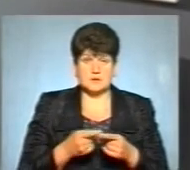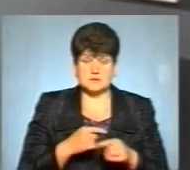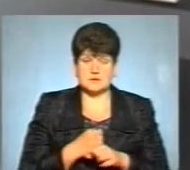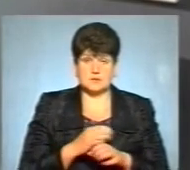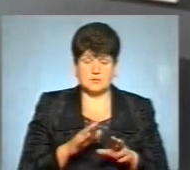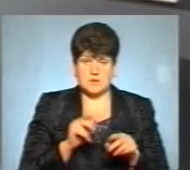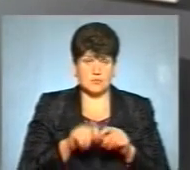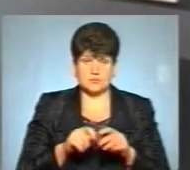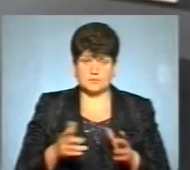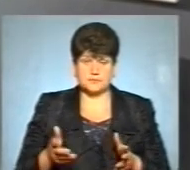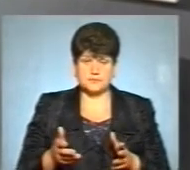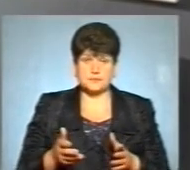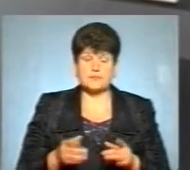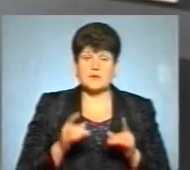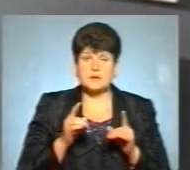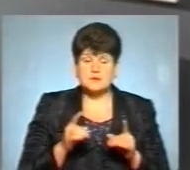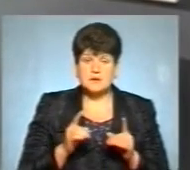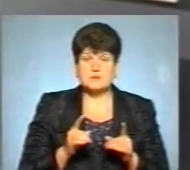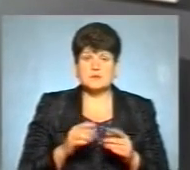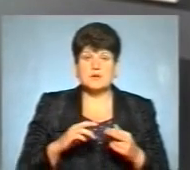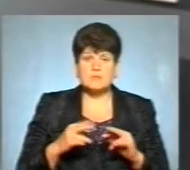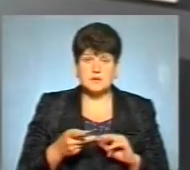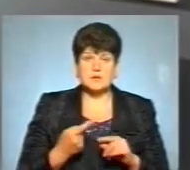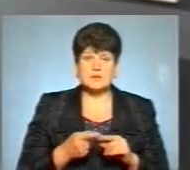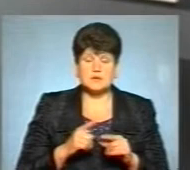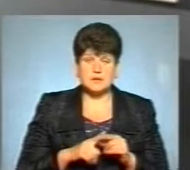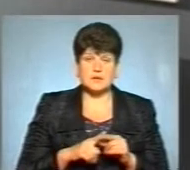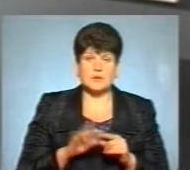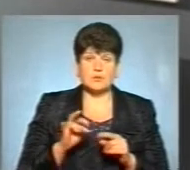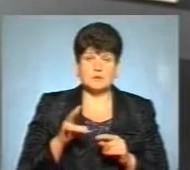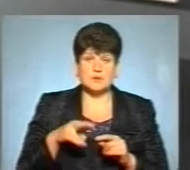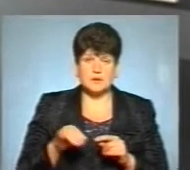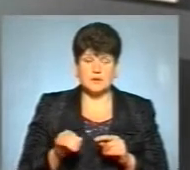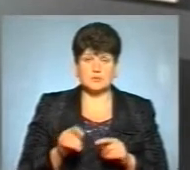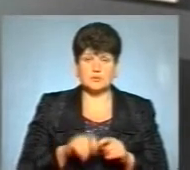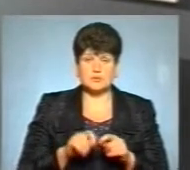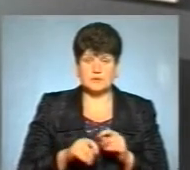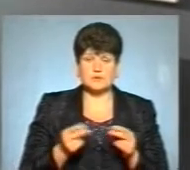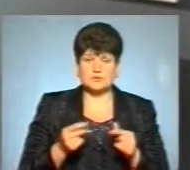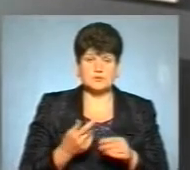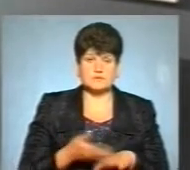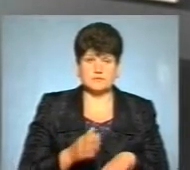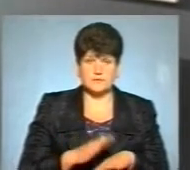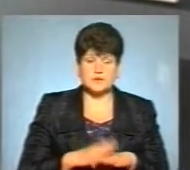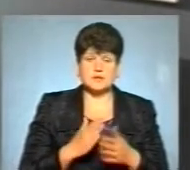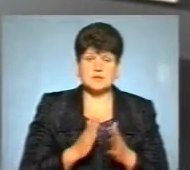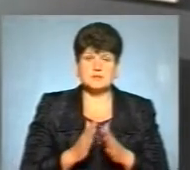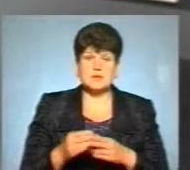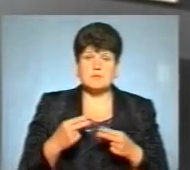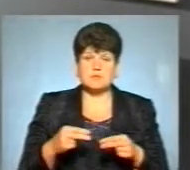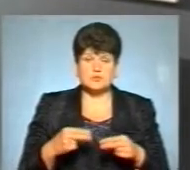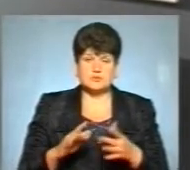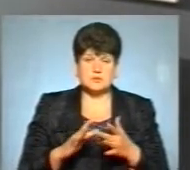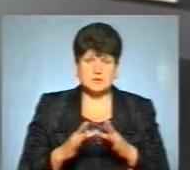не контролює. Ну, онлайн-потоки контролювати, навпаки, мені здається, важче. Через те, що є певні системи, якраз і система продажу через інтернет,